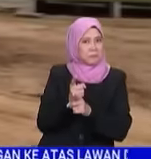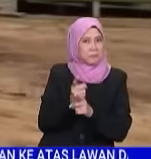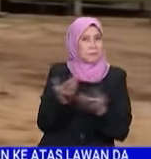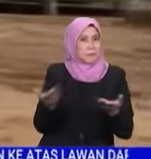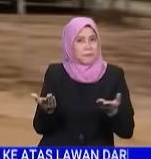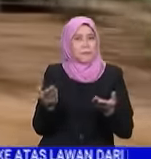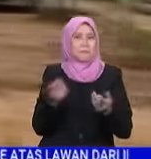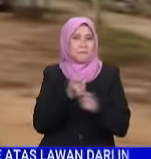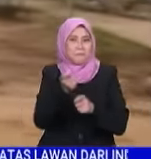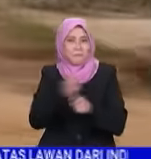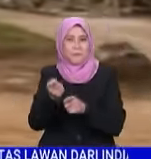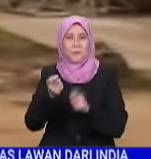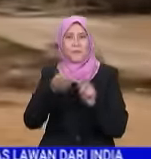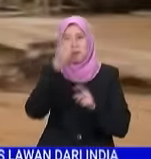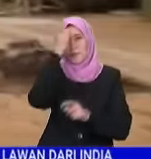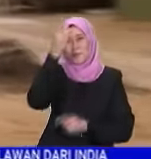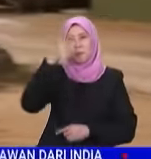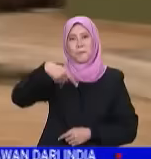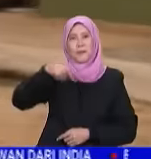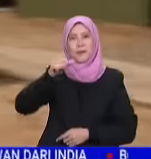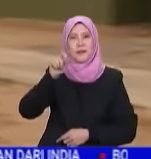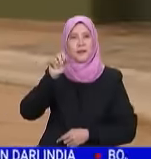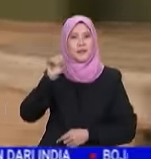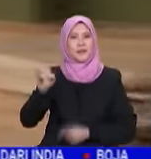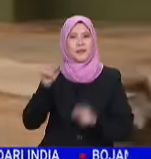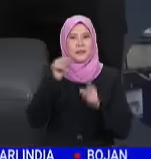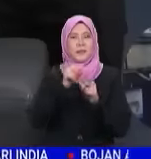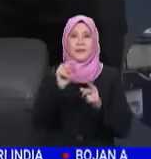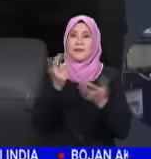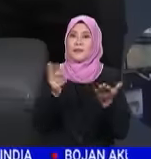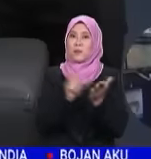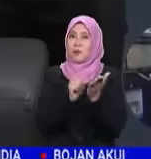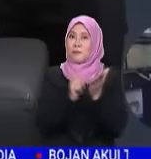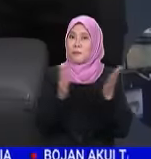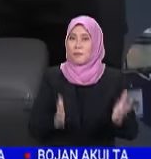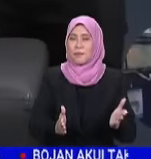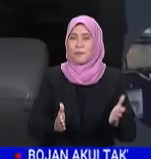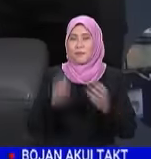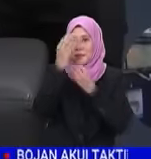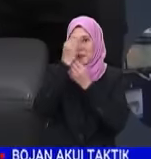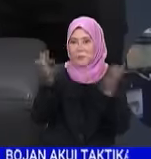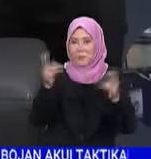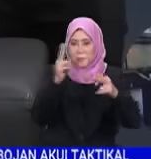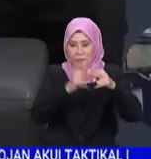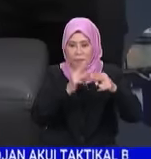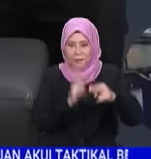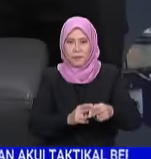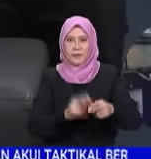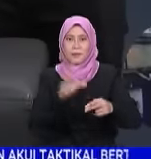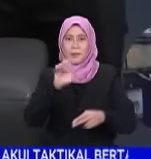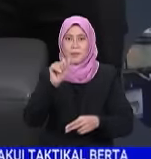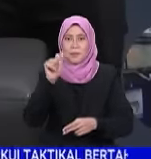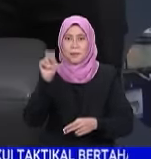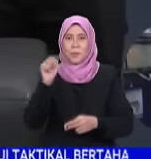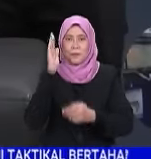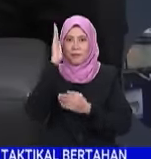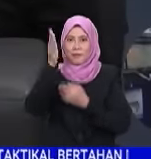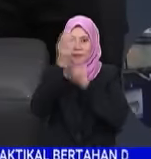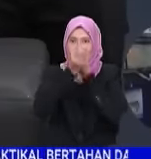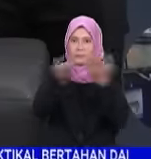antara gurau senda Datuk patinggi Tan Sri Abang Johari kepada pengamal media ketika mendedahkan nama-nama calon yang bakal